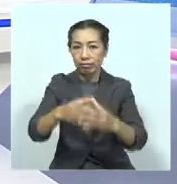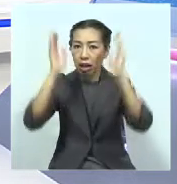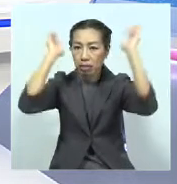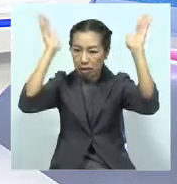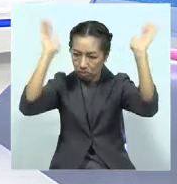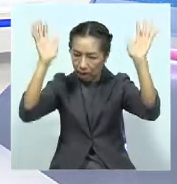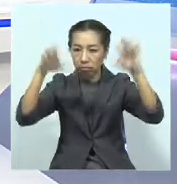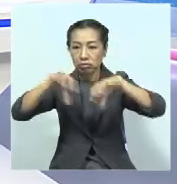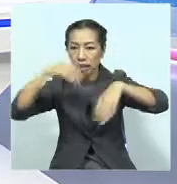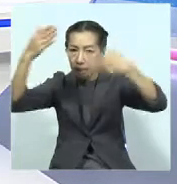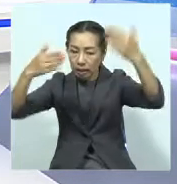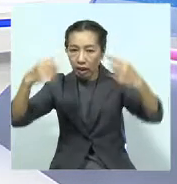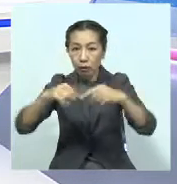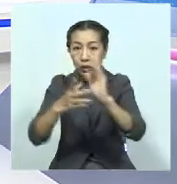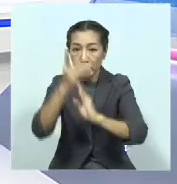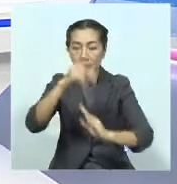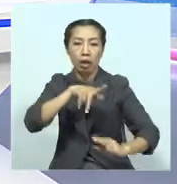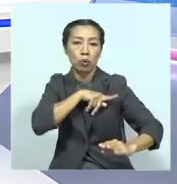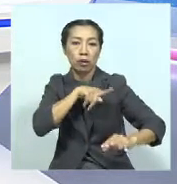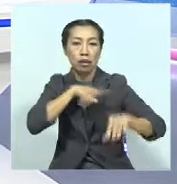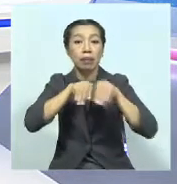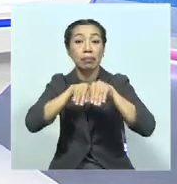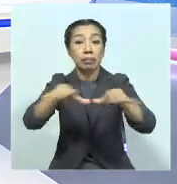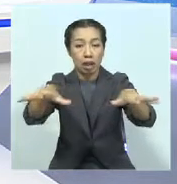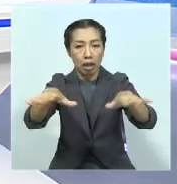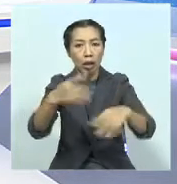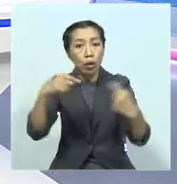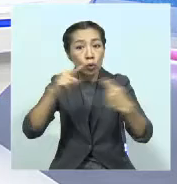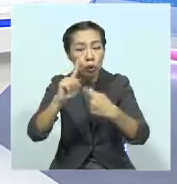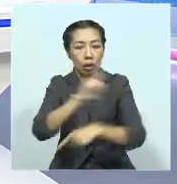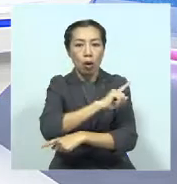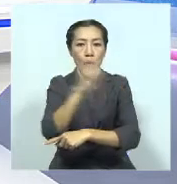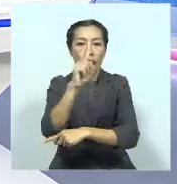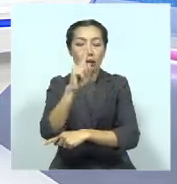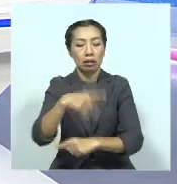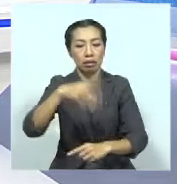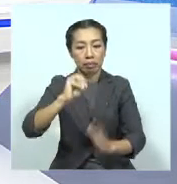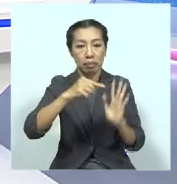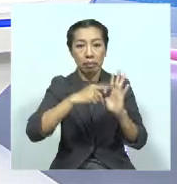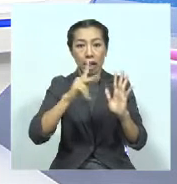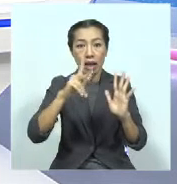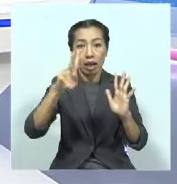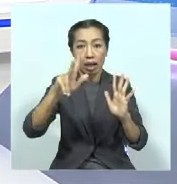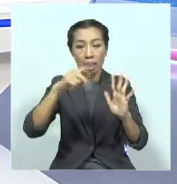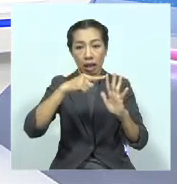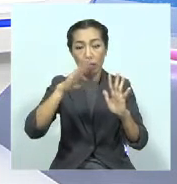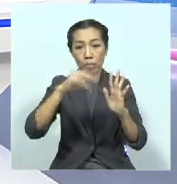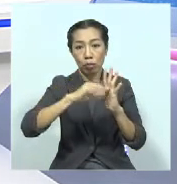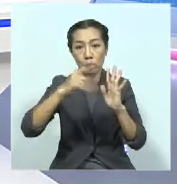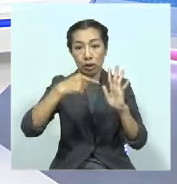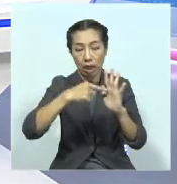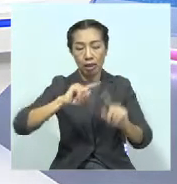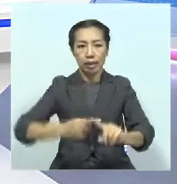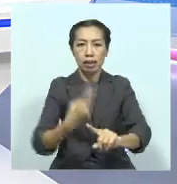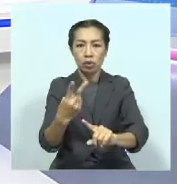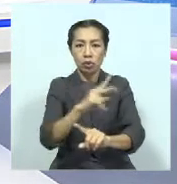พันธ์กิจกรรมในสัปดาห์ส่งเสริมการเผยแผ่พระพุทธศาสนาเนื่องในเทศกาลวันมาฆบูชาซึ่งจะตรงกับวันที่19กุม